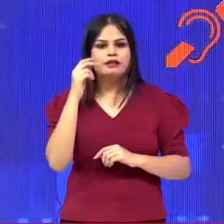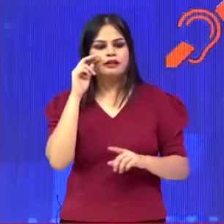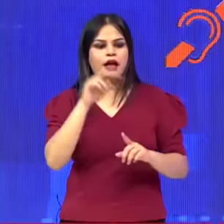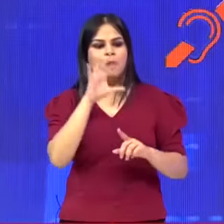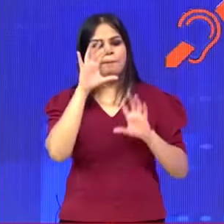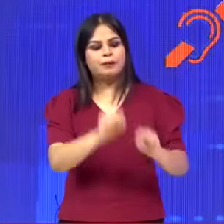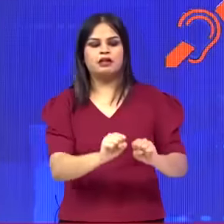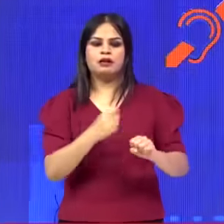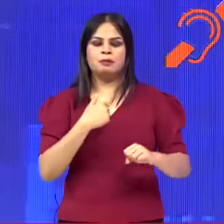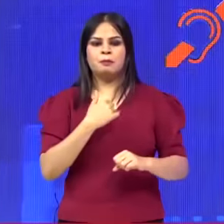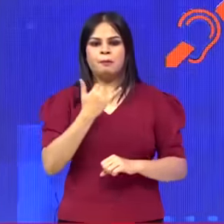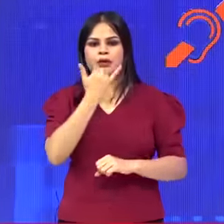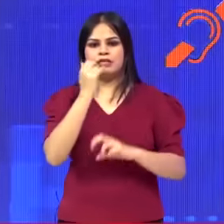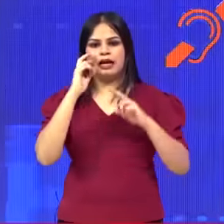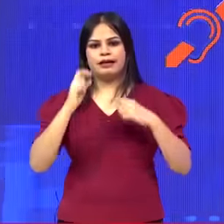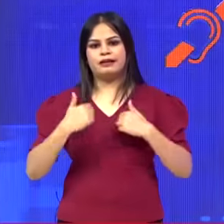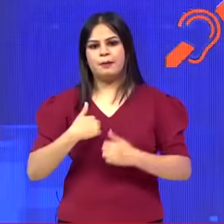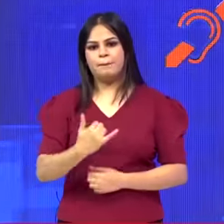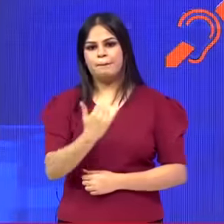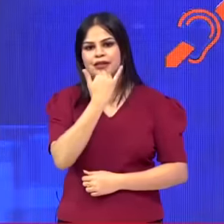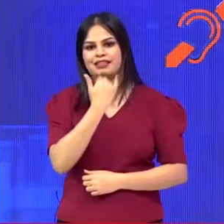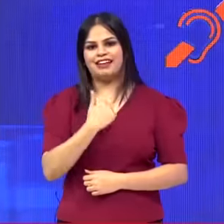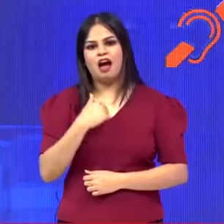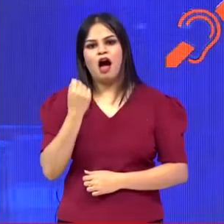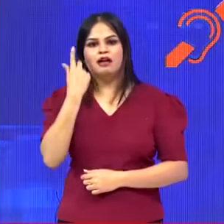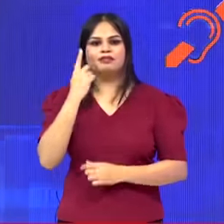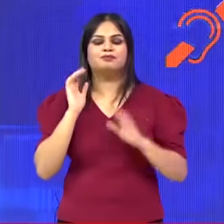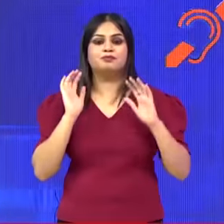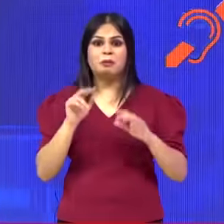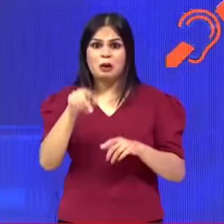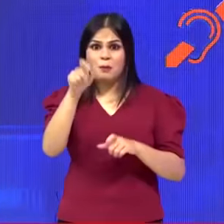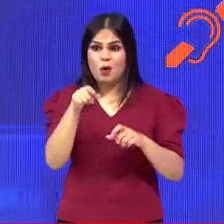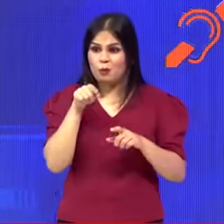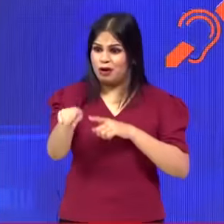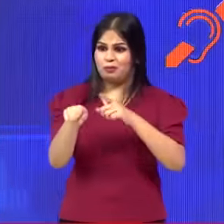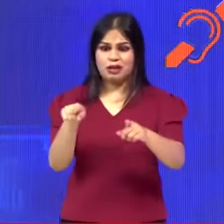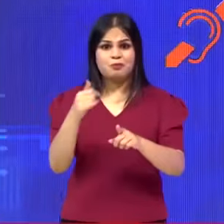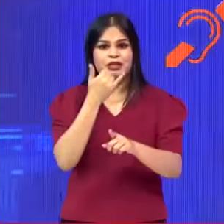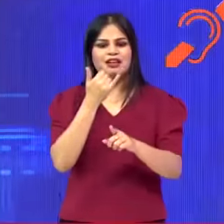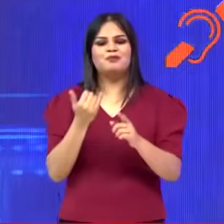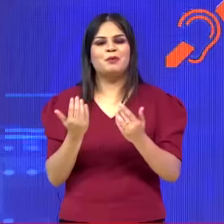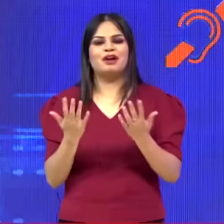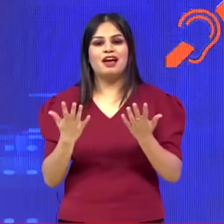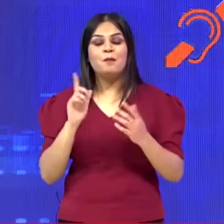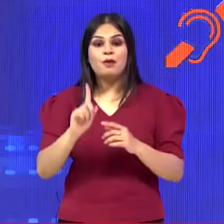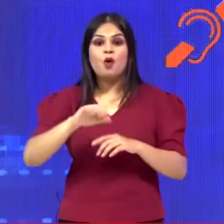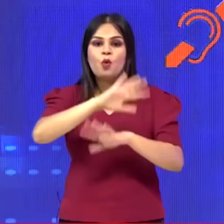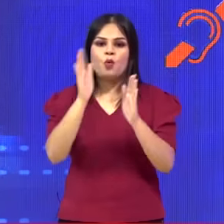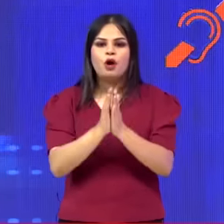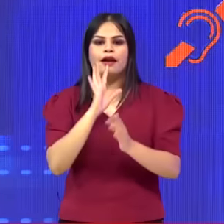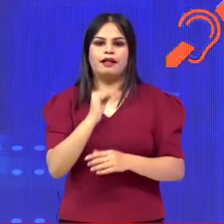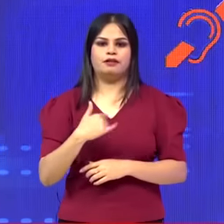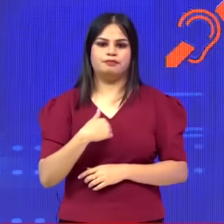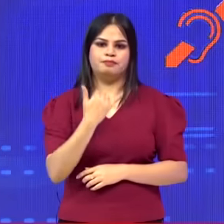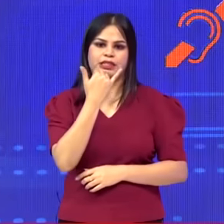था, मेरा ही था. तो इसमें किसी का दोष नहीं है, ये बस मेरा ही दोष है.